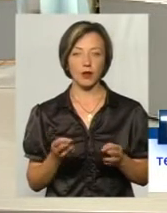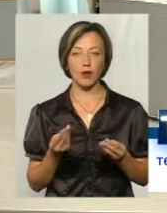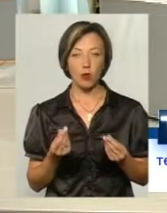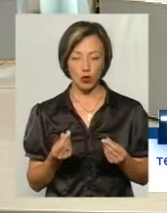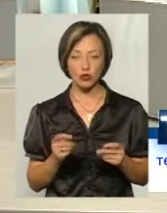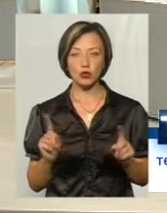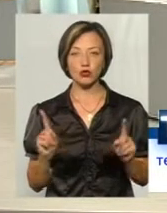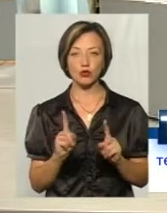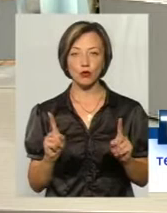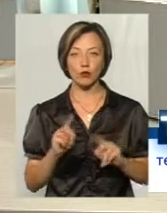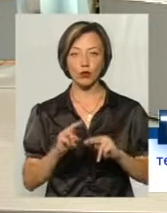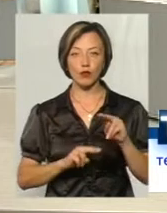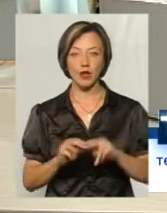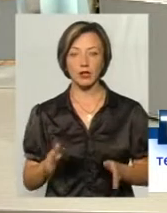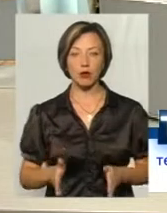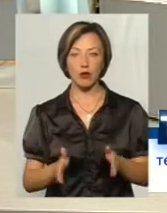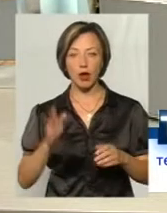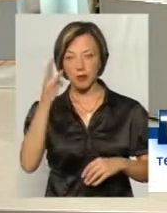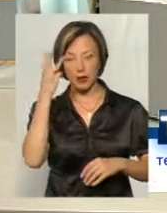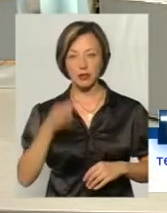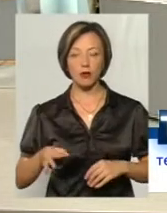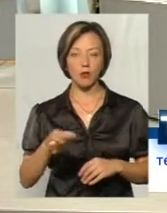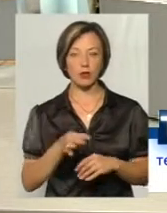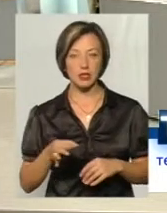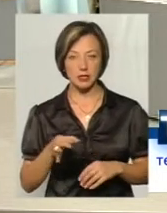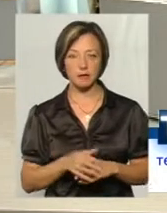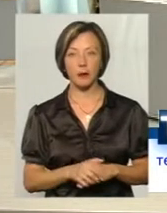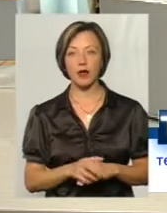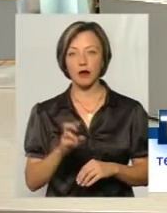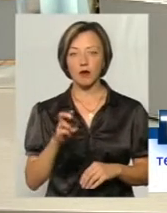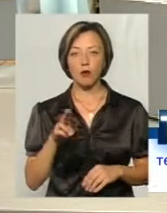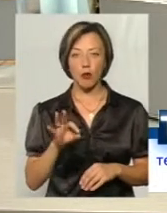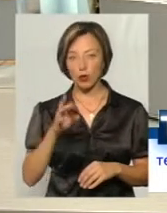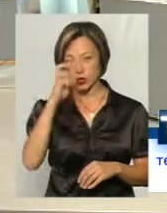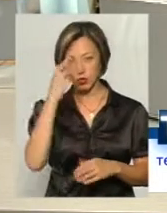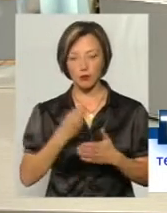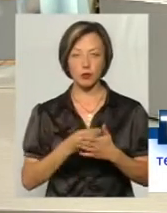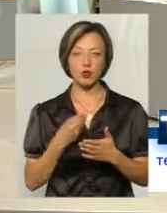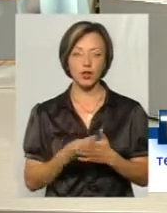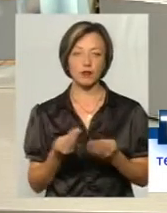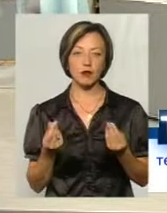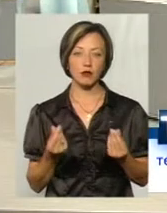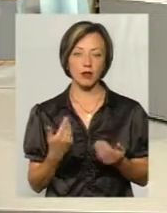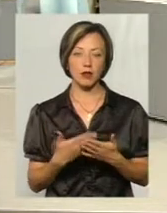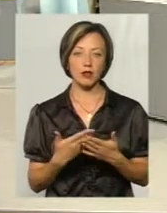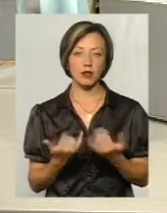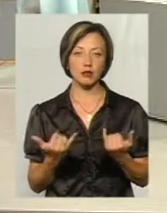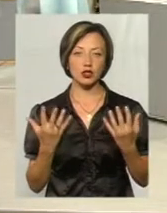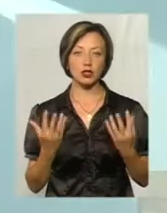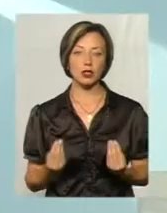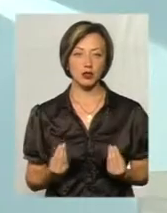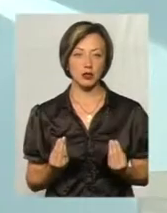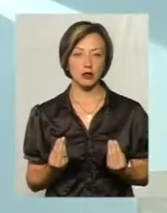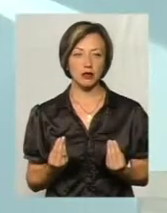для того, щоб будувати дороги в Хмельницькій області. По державному бюджету фінансування складає на сьогоднішній день